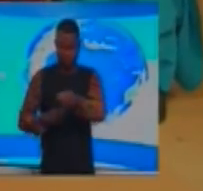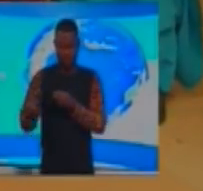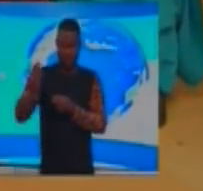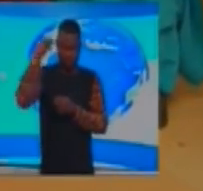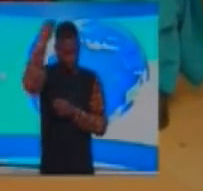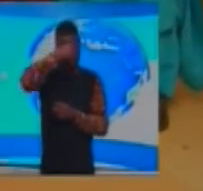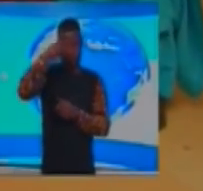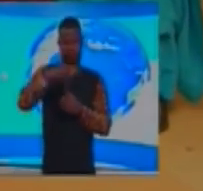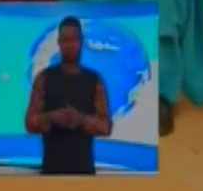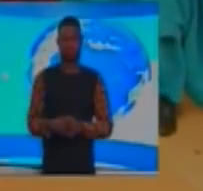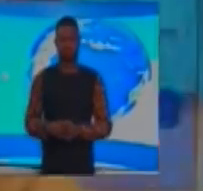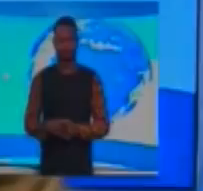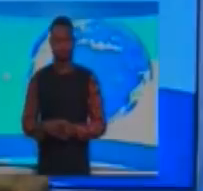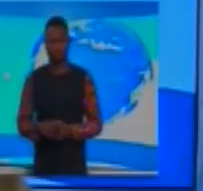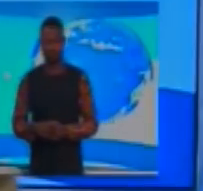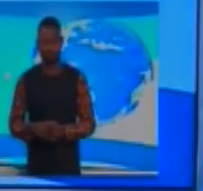Maroc.